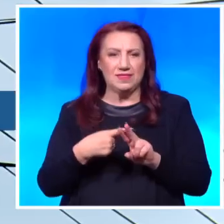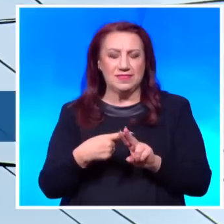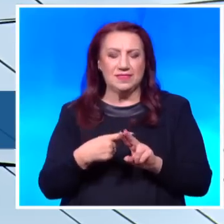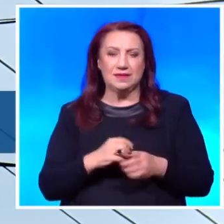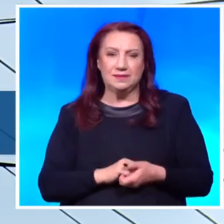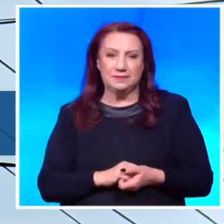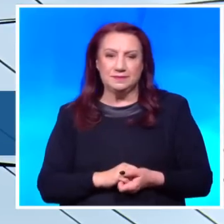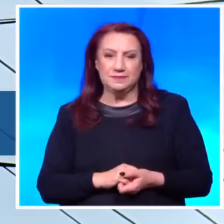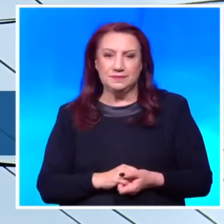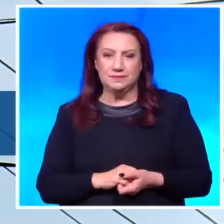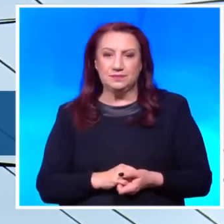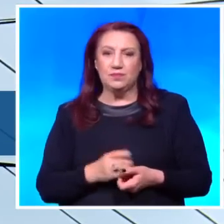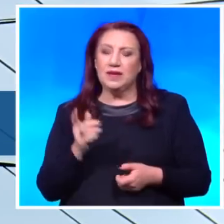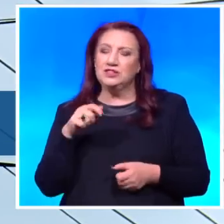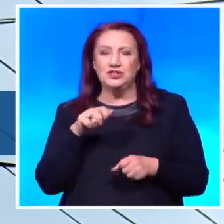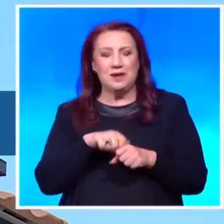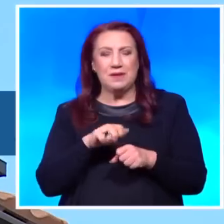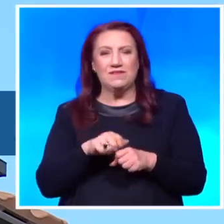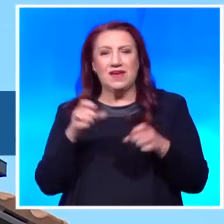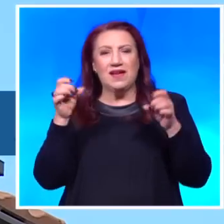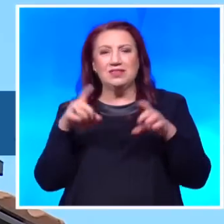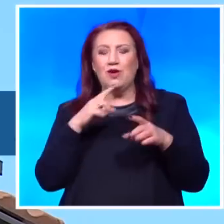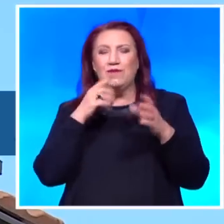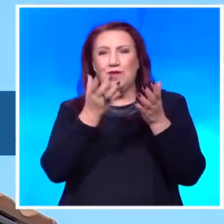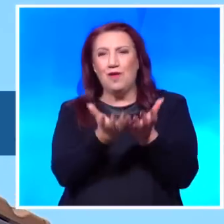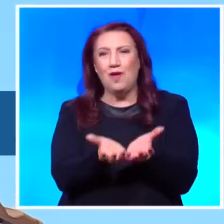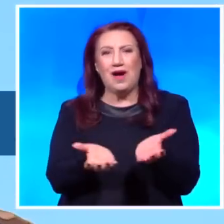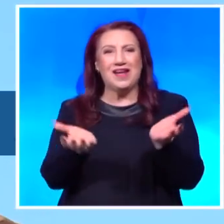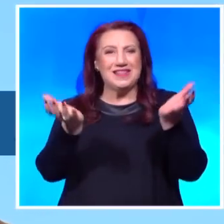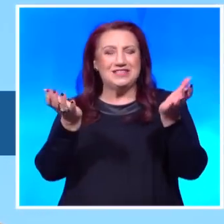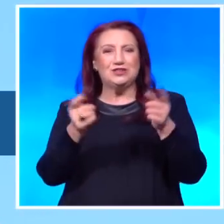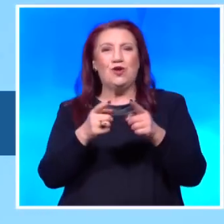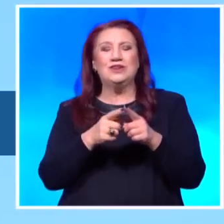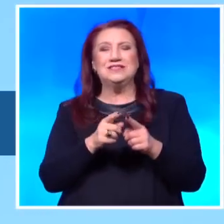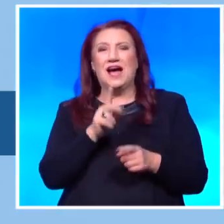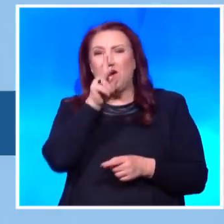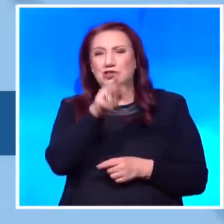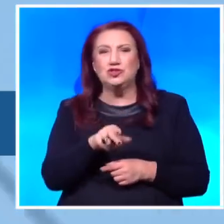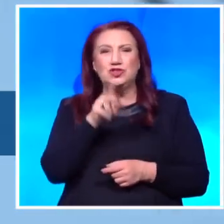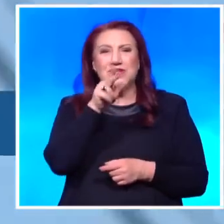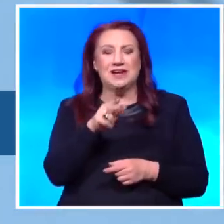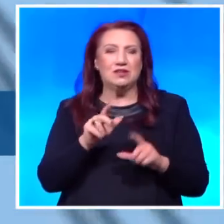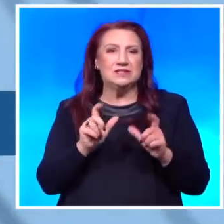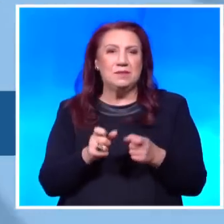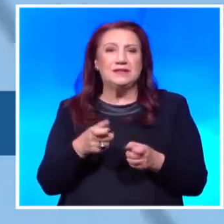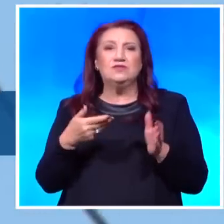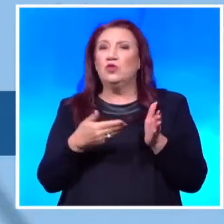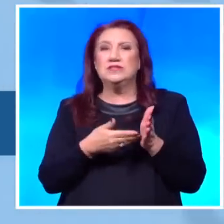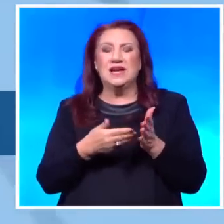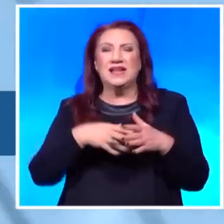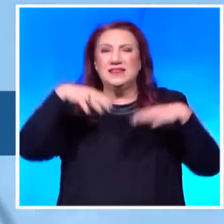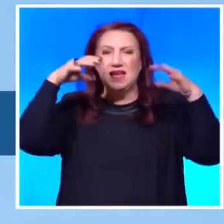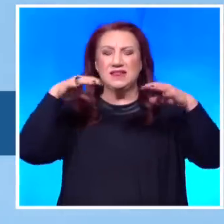Ще изградят нова платформа за най-известното Щъркелово семейство Драго и Драга, които останаха без гнездо заради